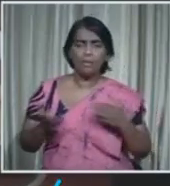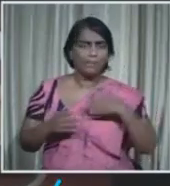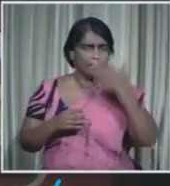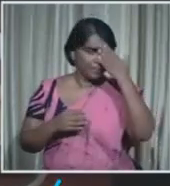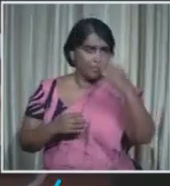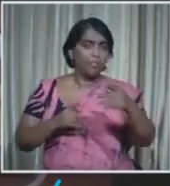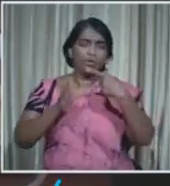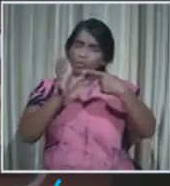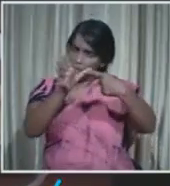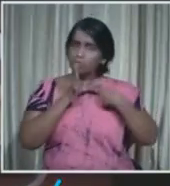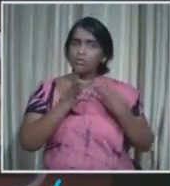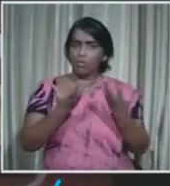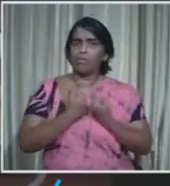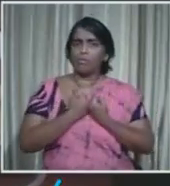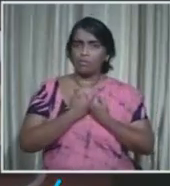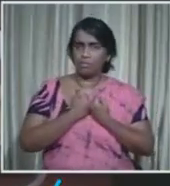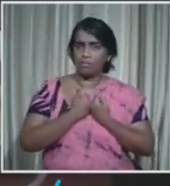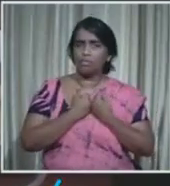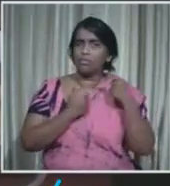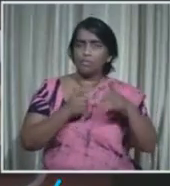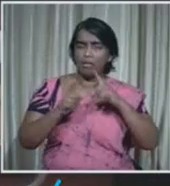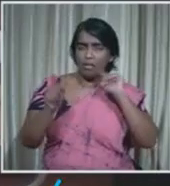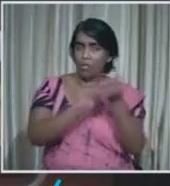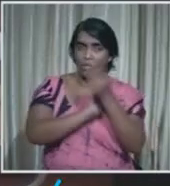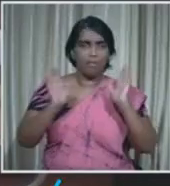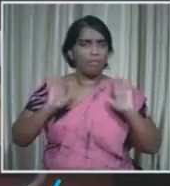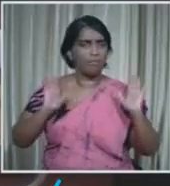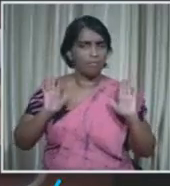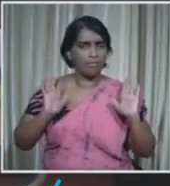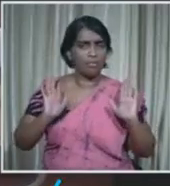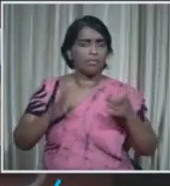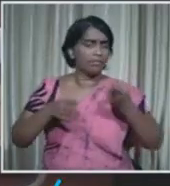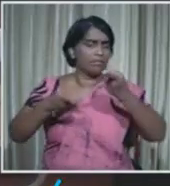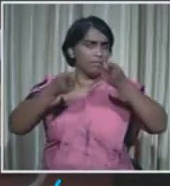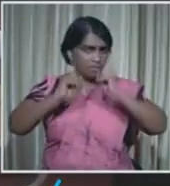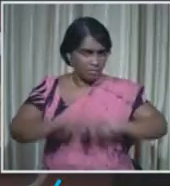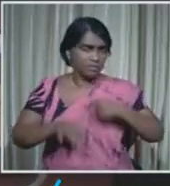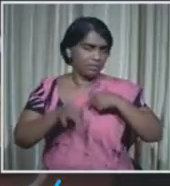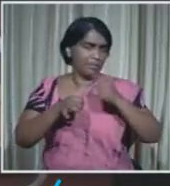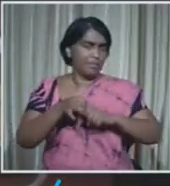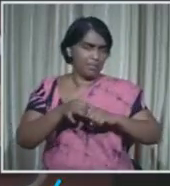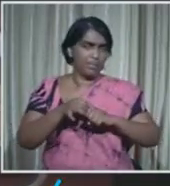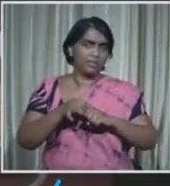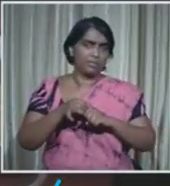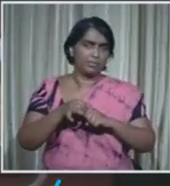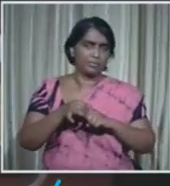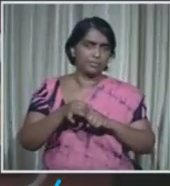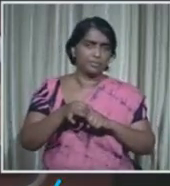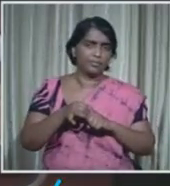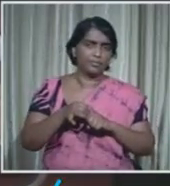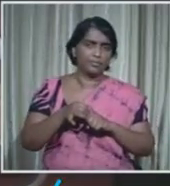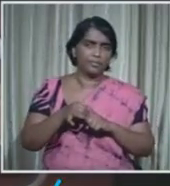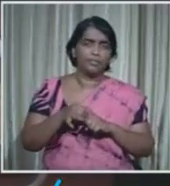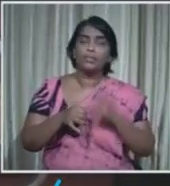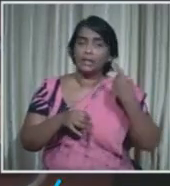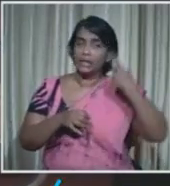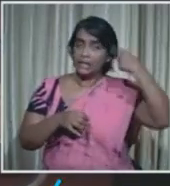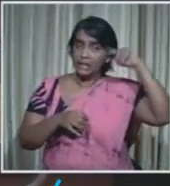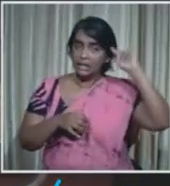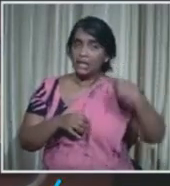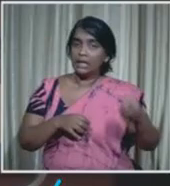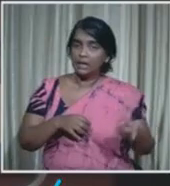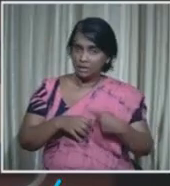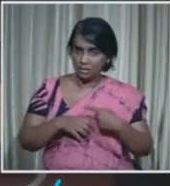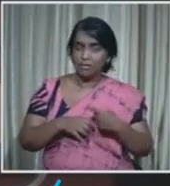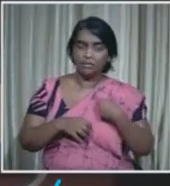මේවට උත්තර අවශ්‍යයි මේවෙන් පැන යන්න බෑ අනික් කාරණාව ගරු කතානායකතුමනි දැන් ඊයේ දවසේ